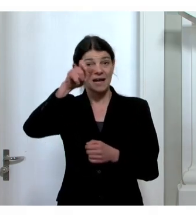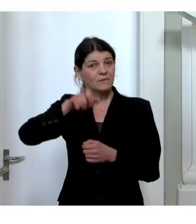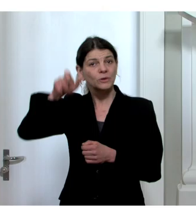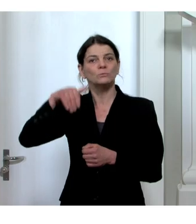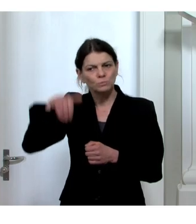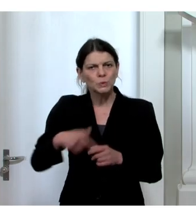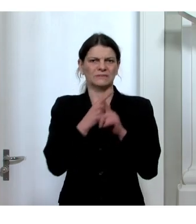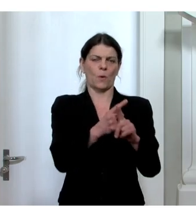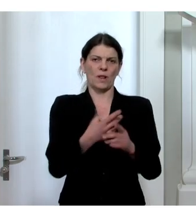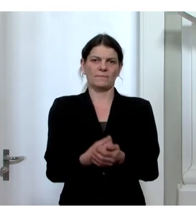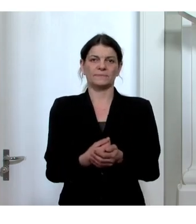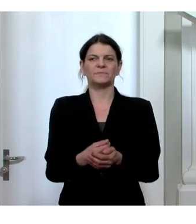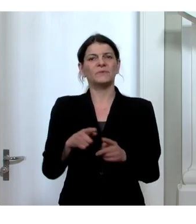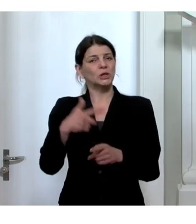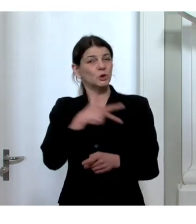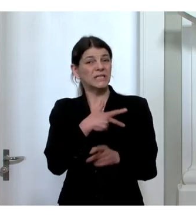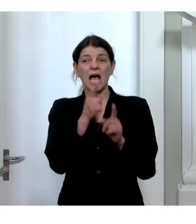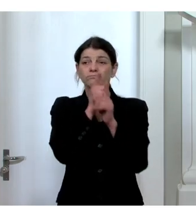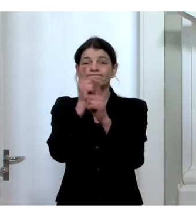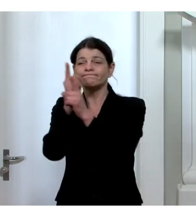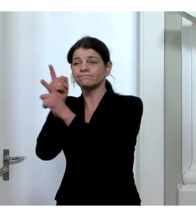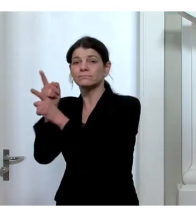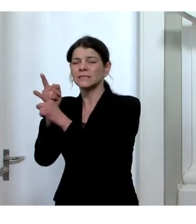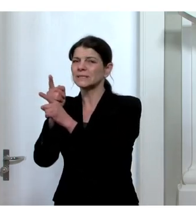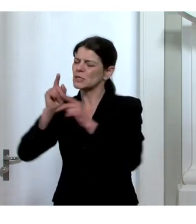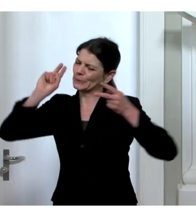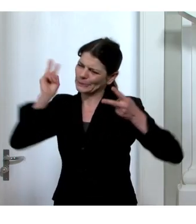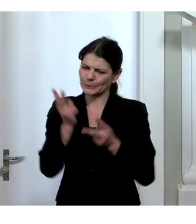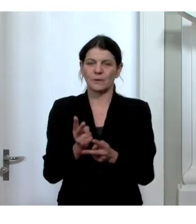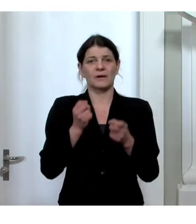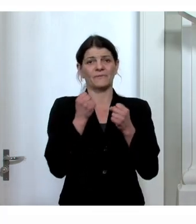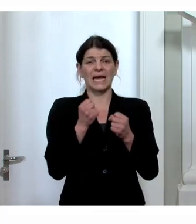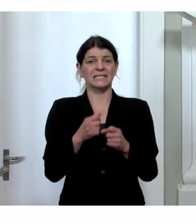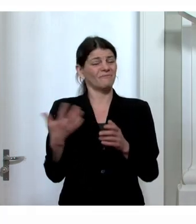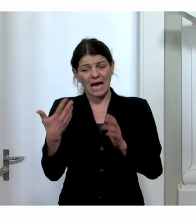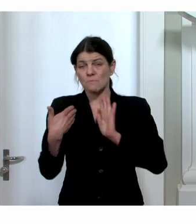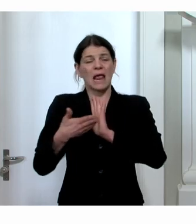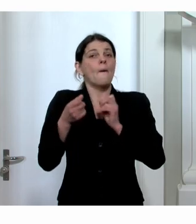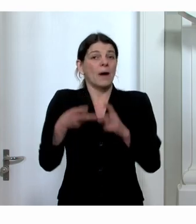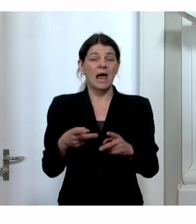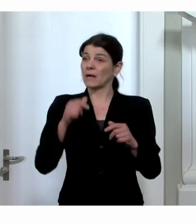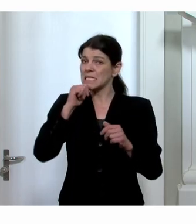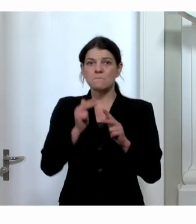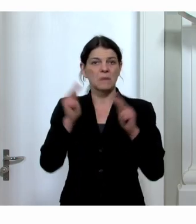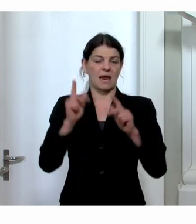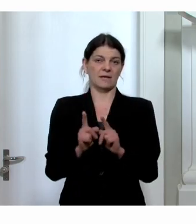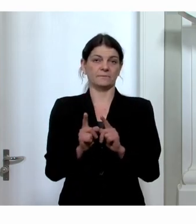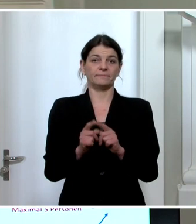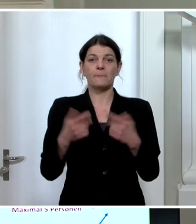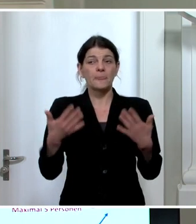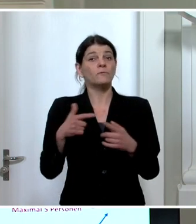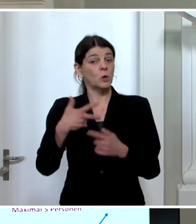daran halten, die Sozialkontakte auf das absolut nötige Minimum zu reduzieren und dort,